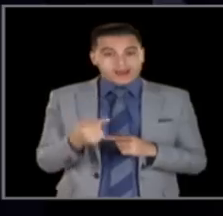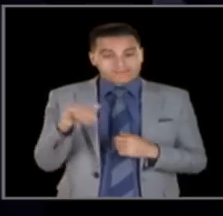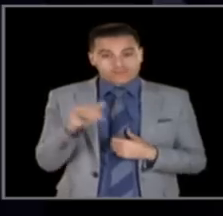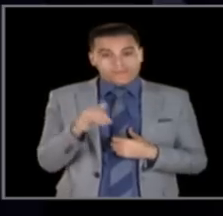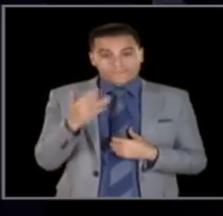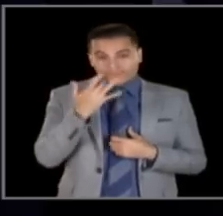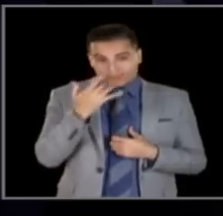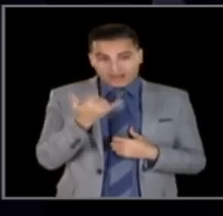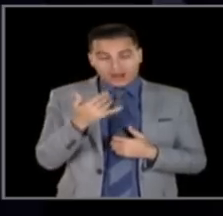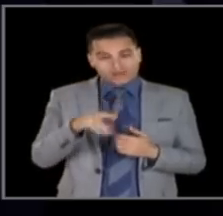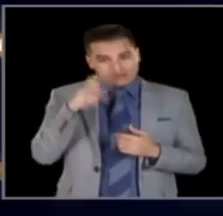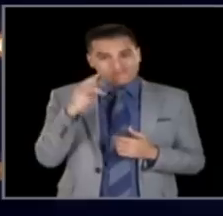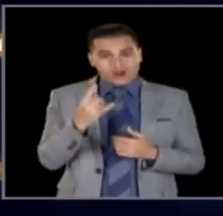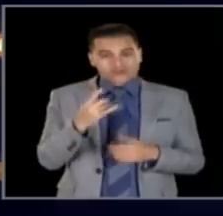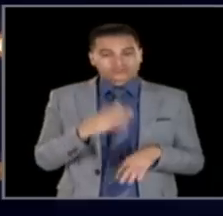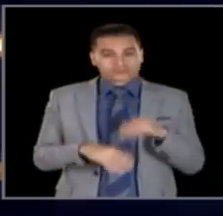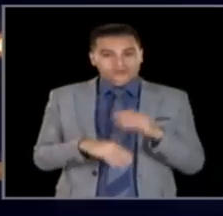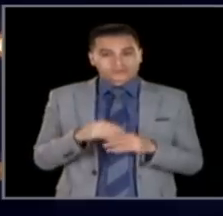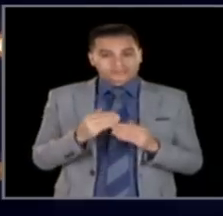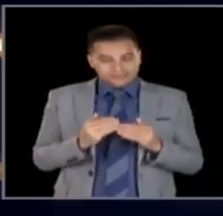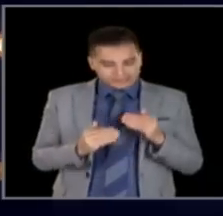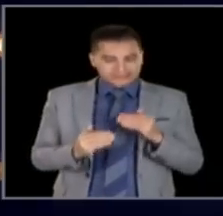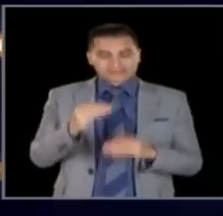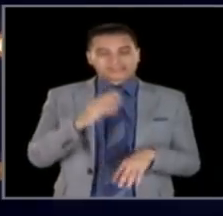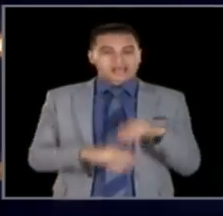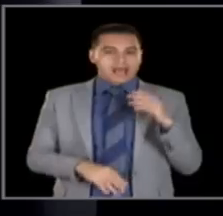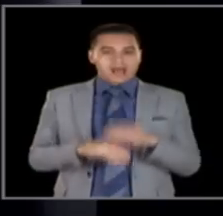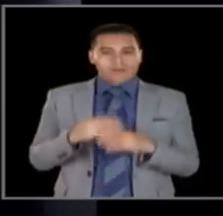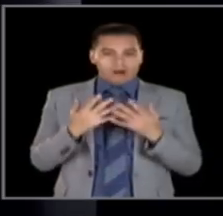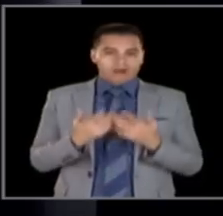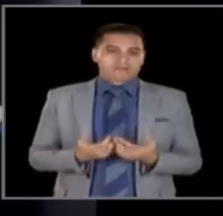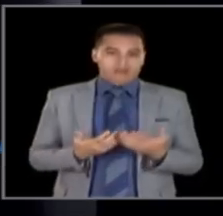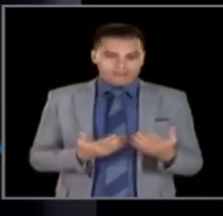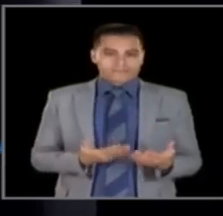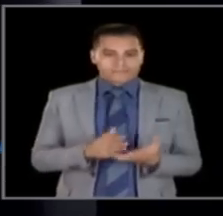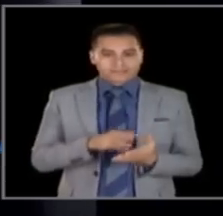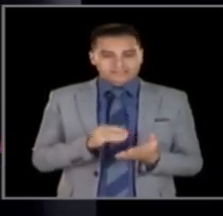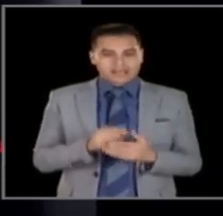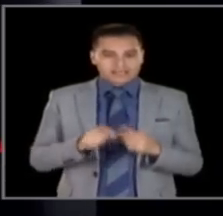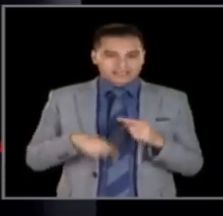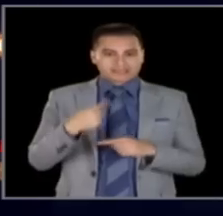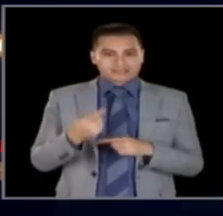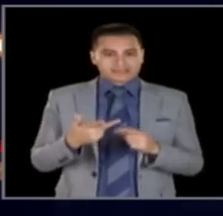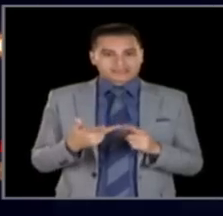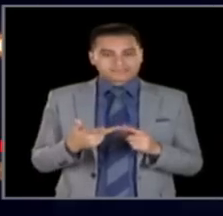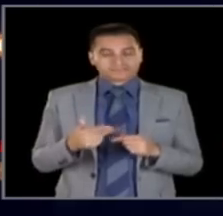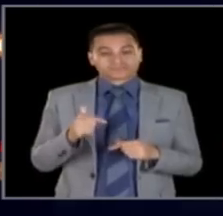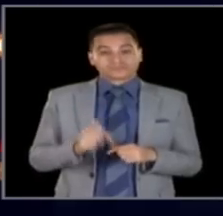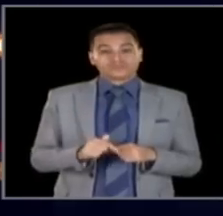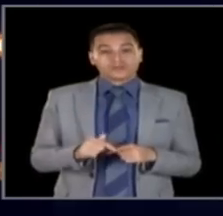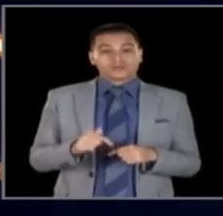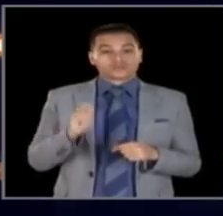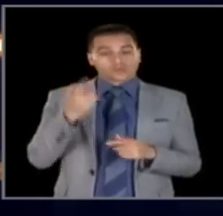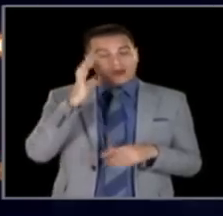سهل، اخطف العشر نقط، نحاول نحسن السكور بداية من الفقرة اللي جاية. سرعة